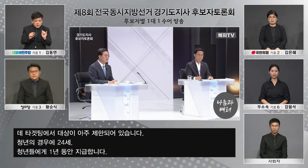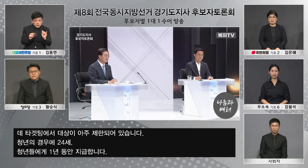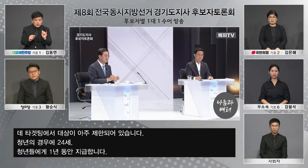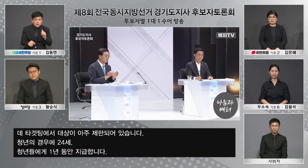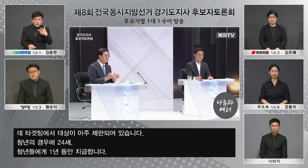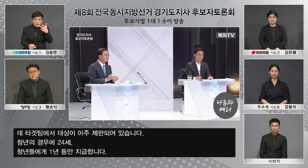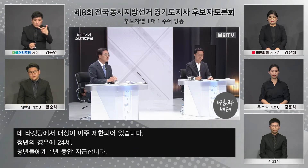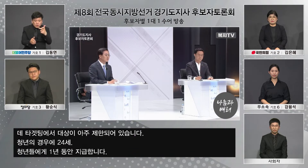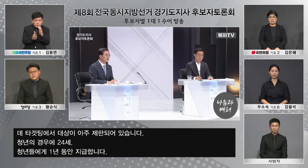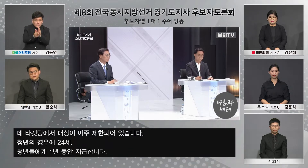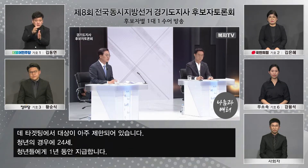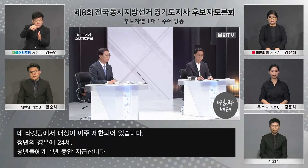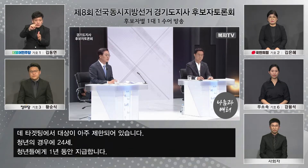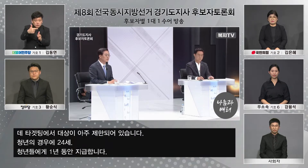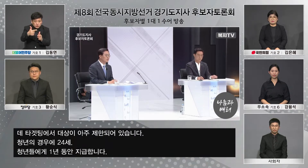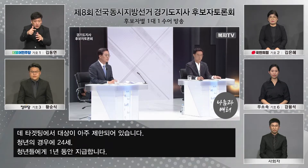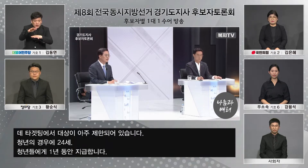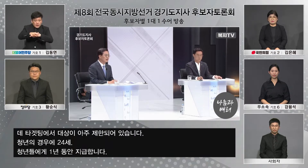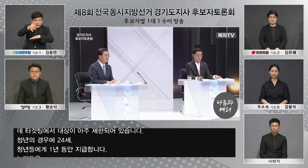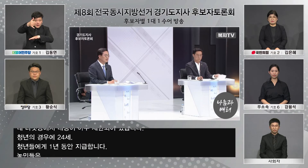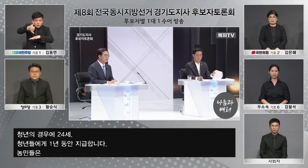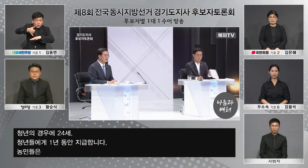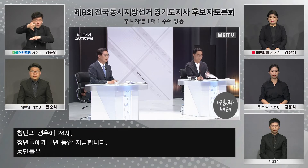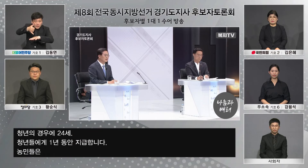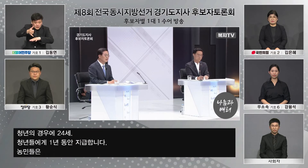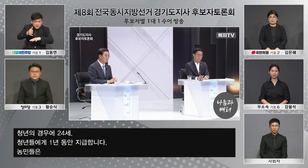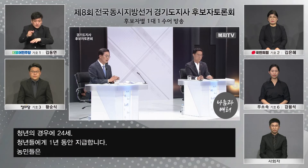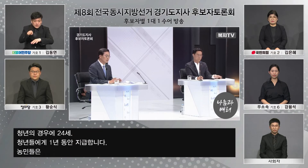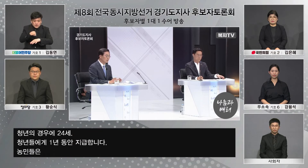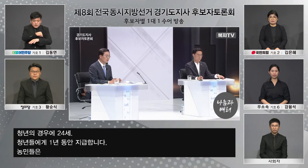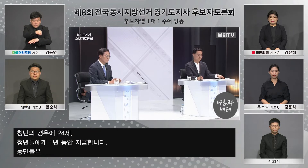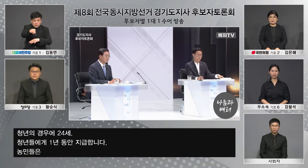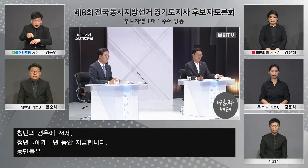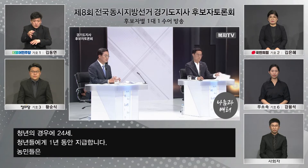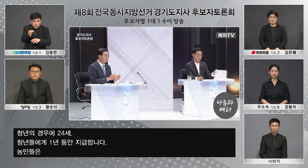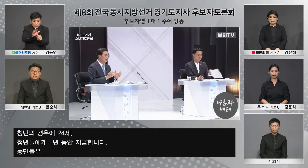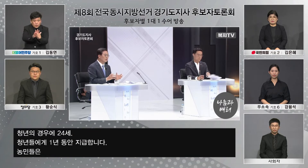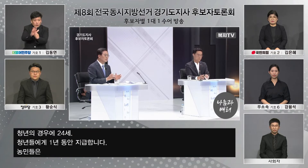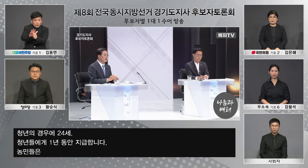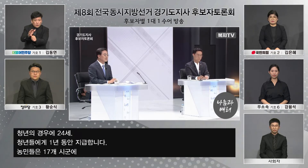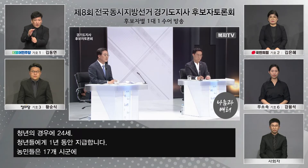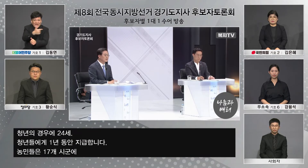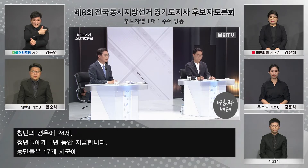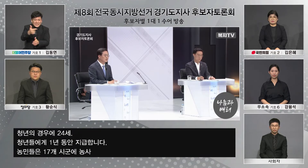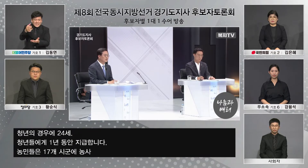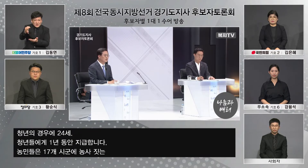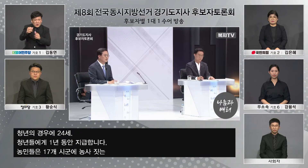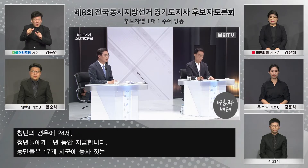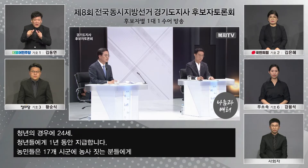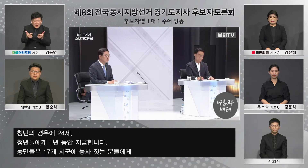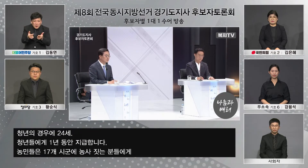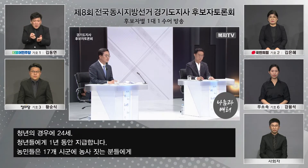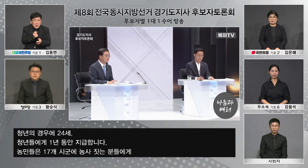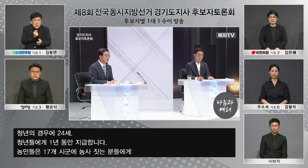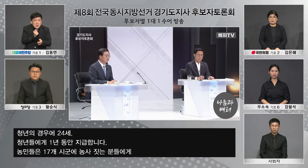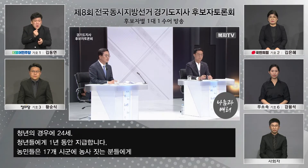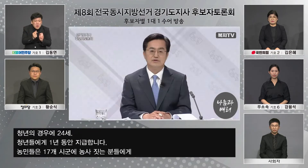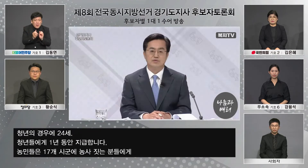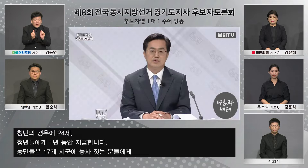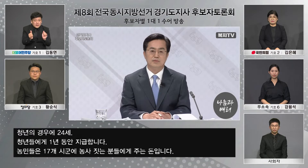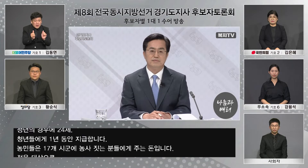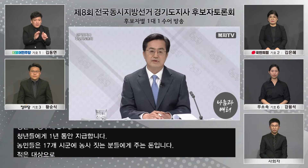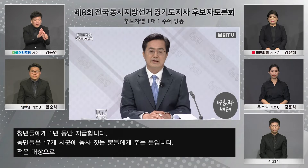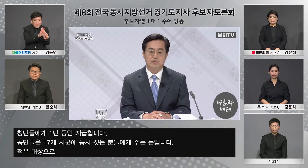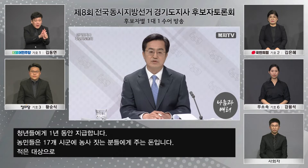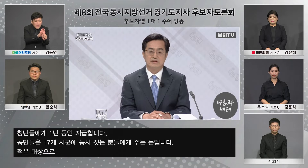시군에 실제로 농사 짓는 분들에게 주는 돈입니다. 큰 돈 아닌 돈을 적은 대상으로 해서 줌으로써 이것은